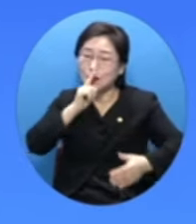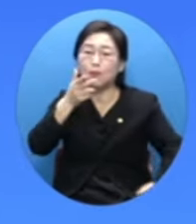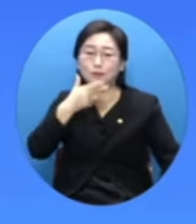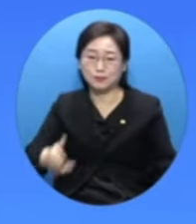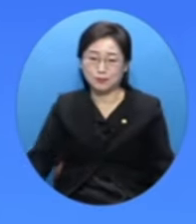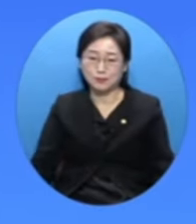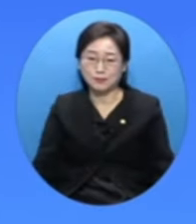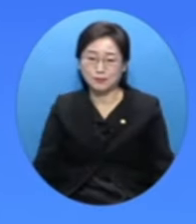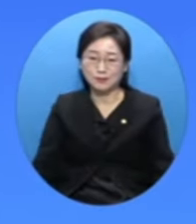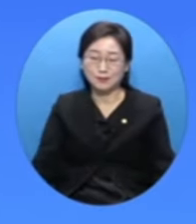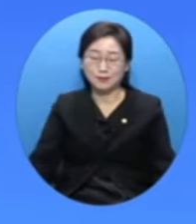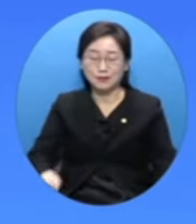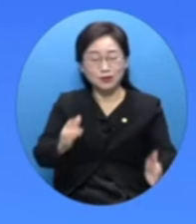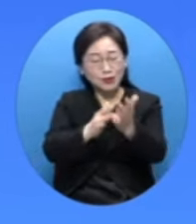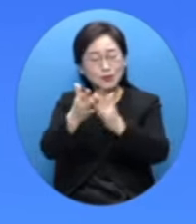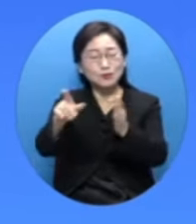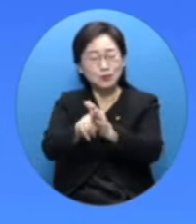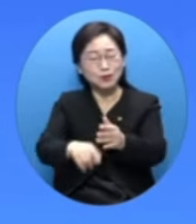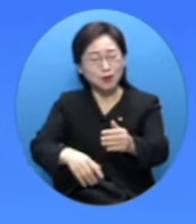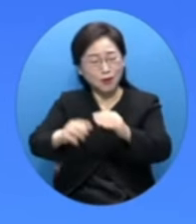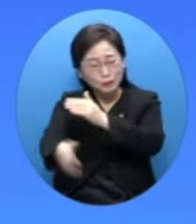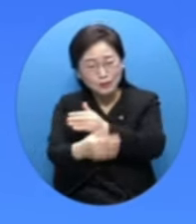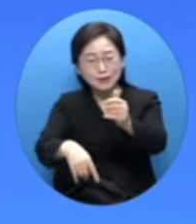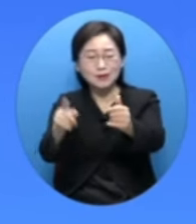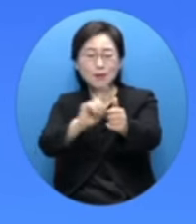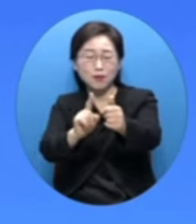없었어요. 예수님에도 그렇게 믿냐고